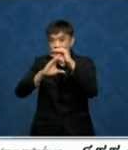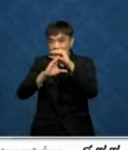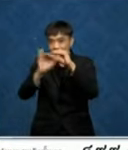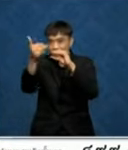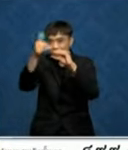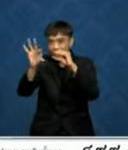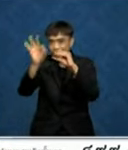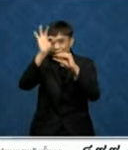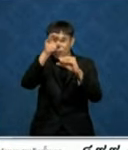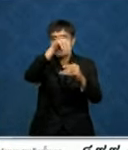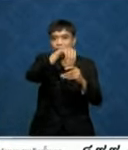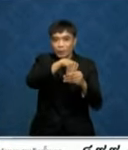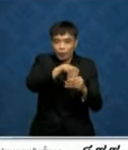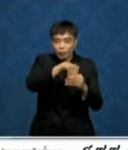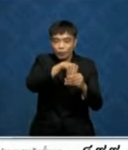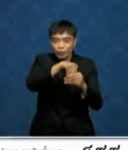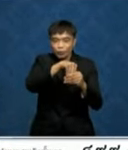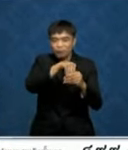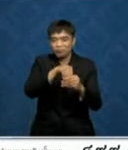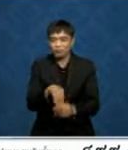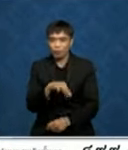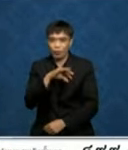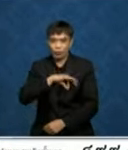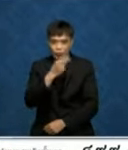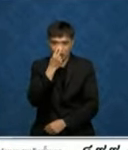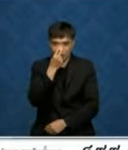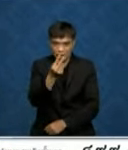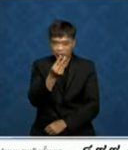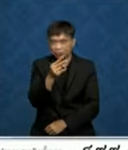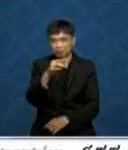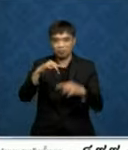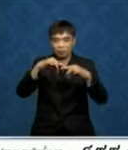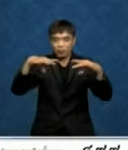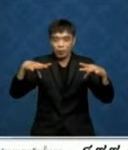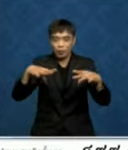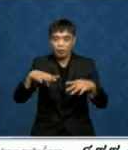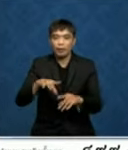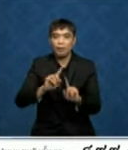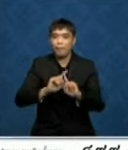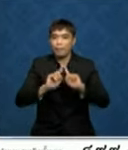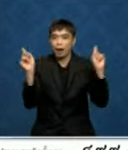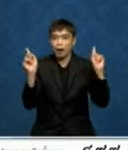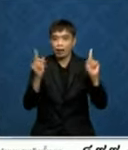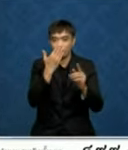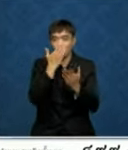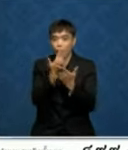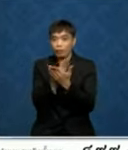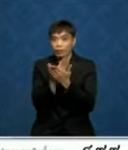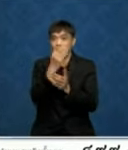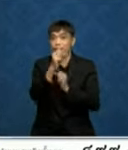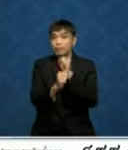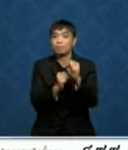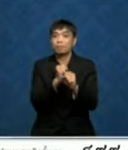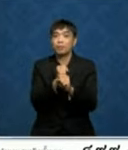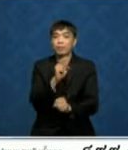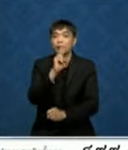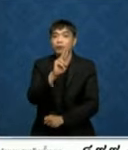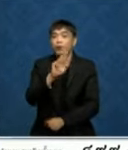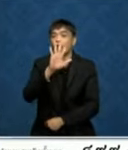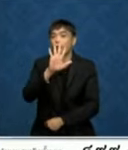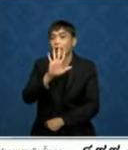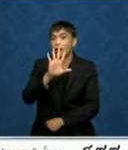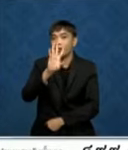างหากความผิดปกติที่ชัดเจนมากก็คือสิ่งที่เกิดขึ้นในงบประมาณรายจ่ายประจำปีงบประมาณ